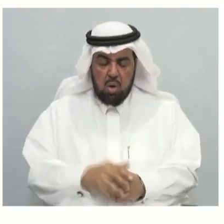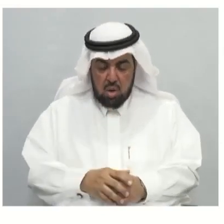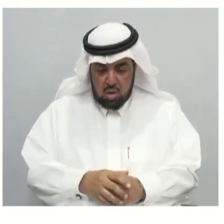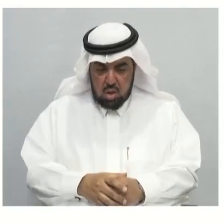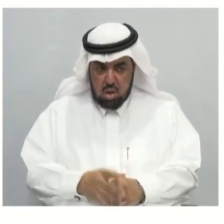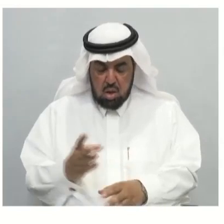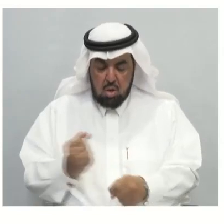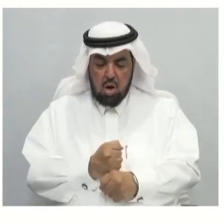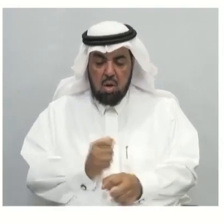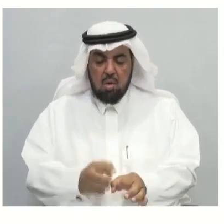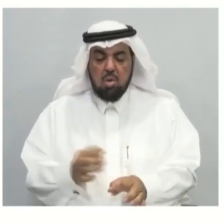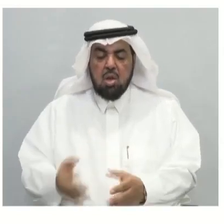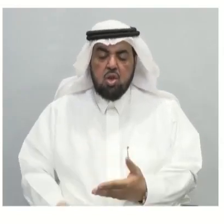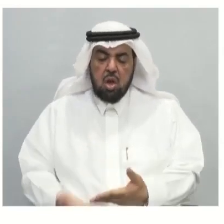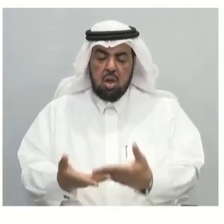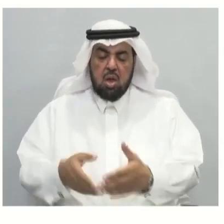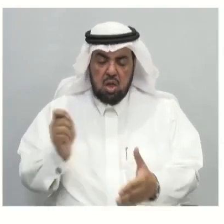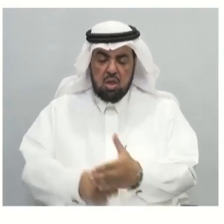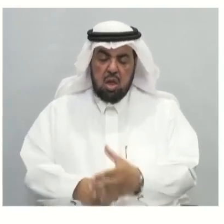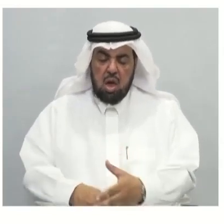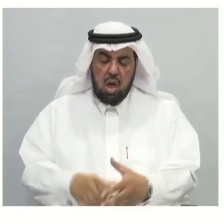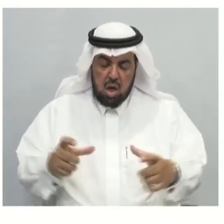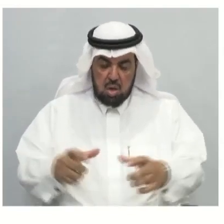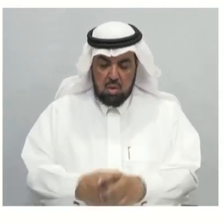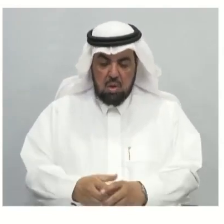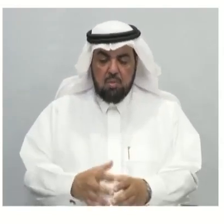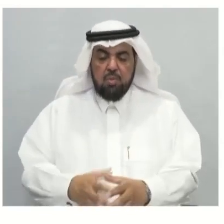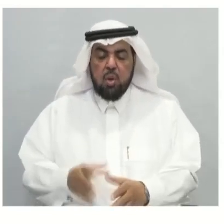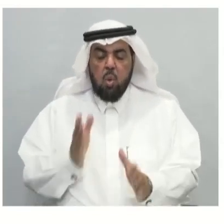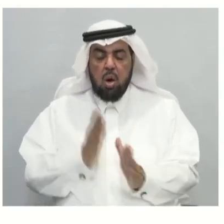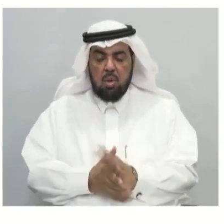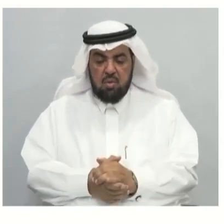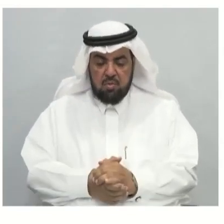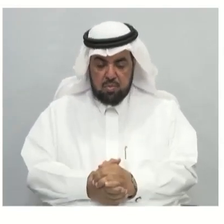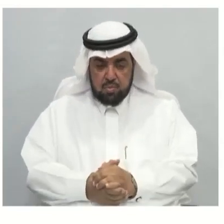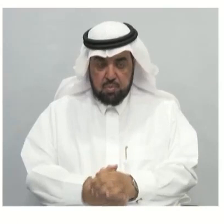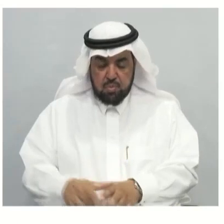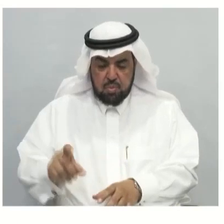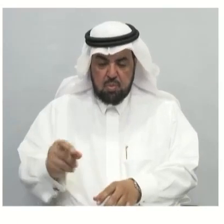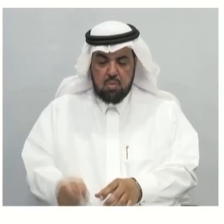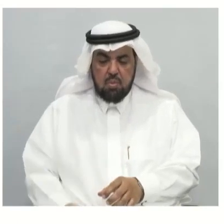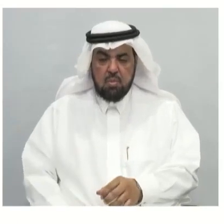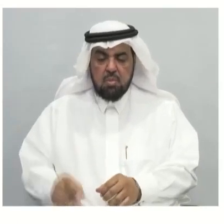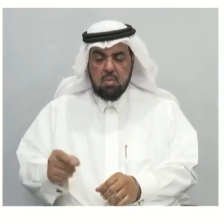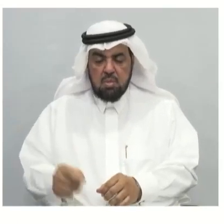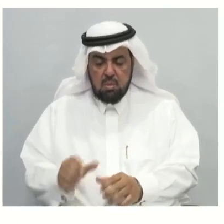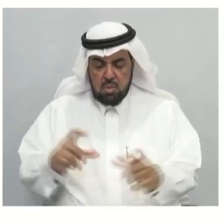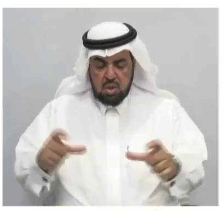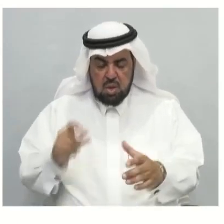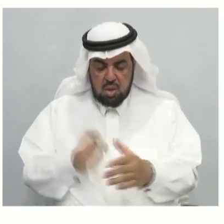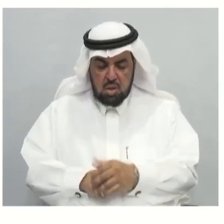بدقه وتركيز مما يعزز الصيغه الرسميه للخطاب والمستند اذا يتميز او تتميز الصيغه